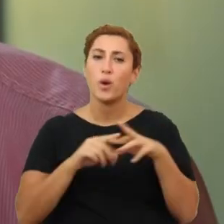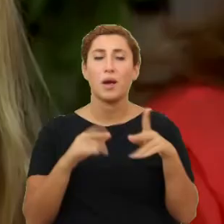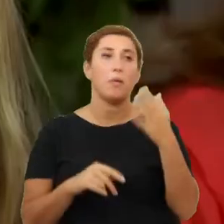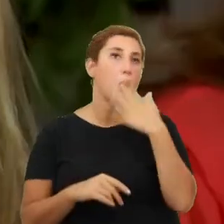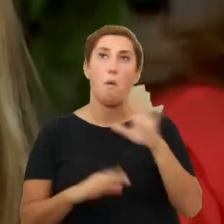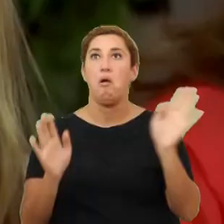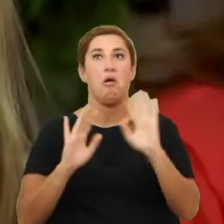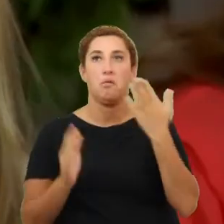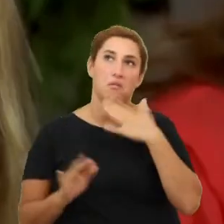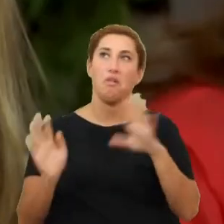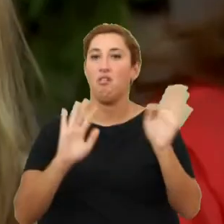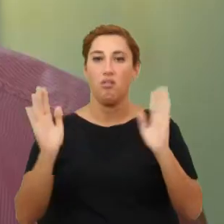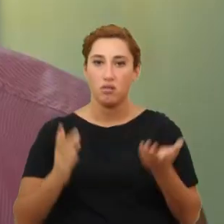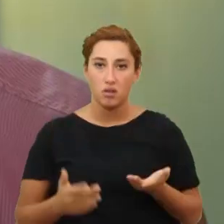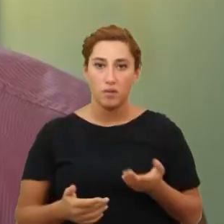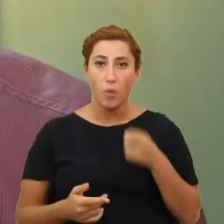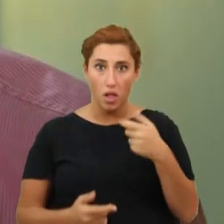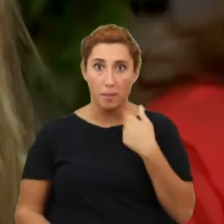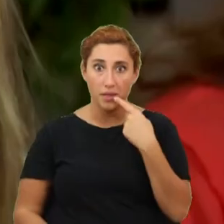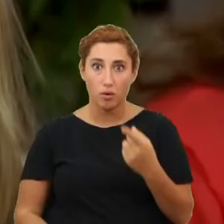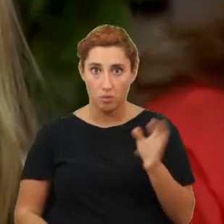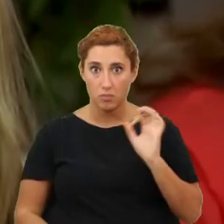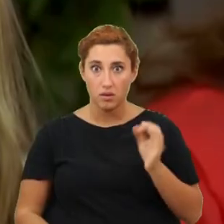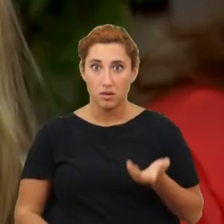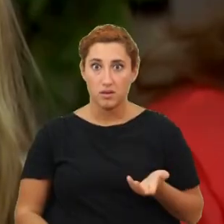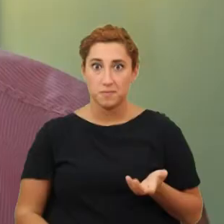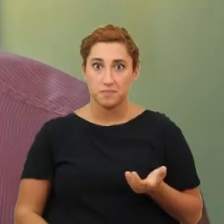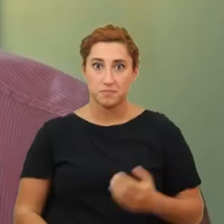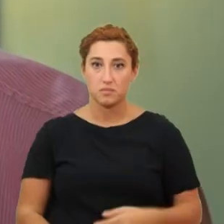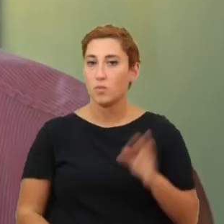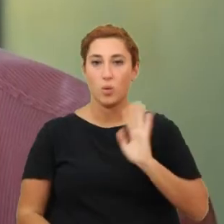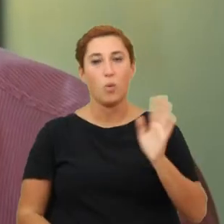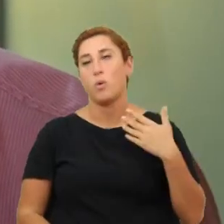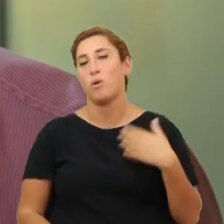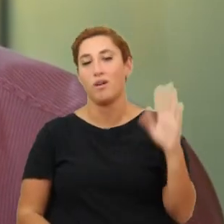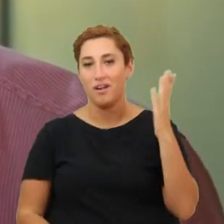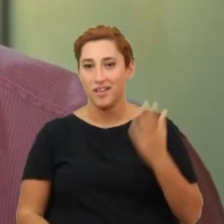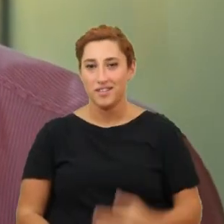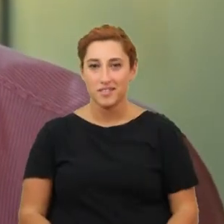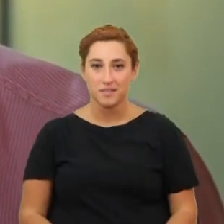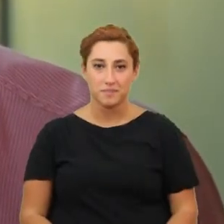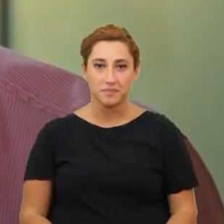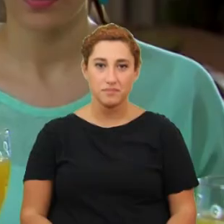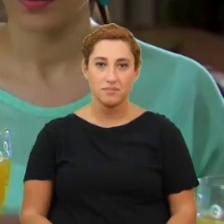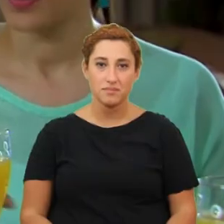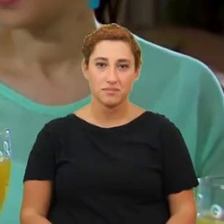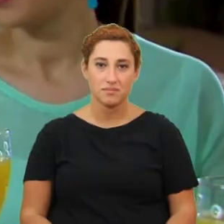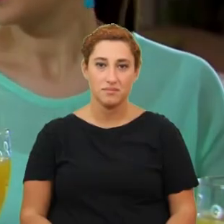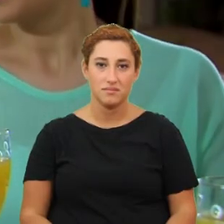gibi yok artık yok artık. Öyle mi yapıyorum? Yok artık.